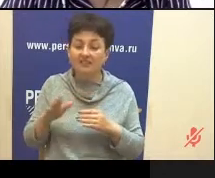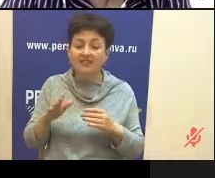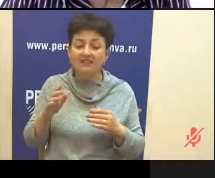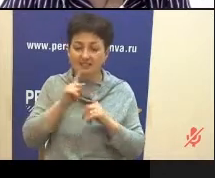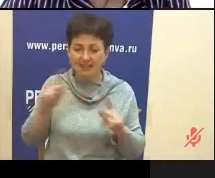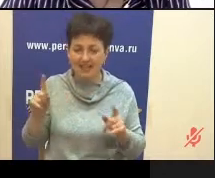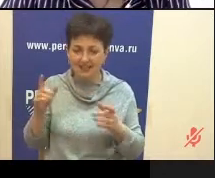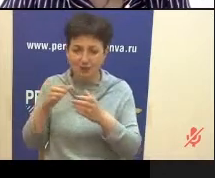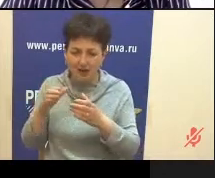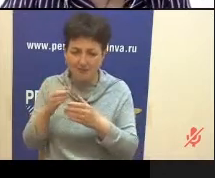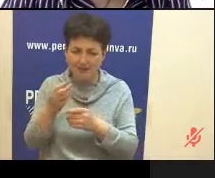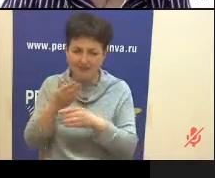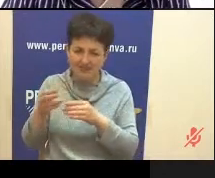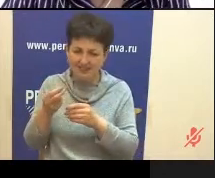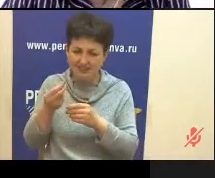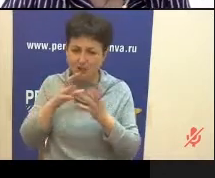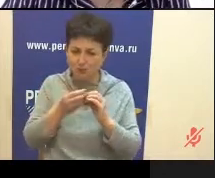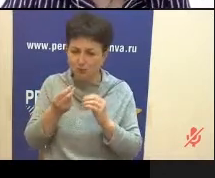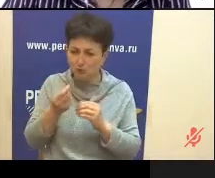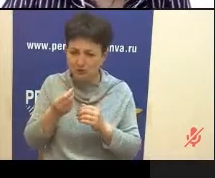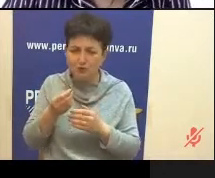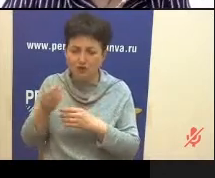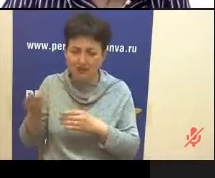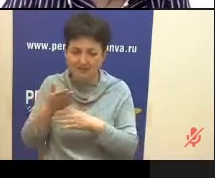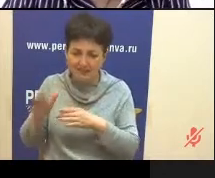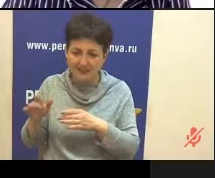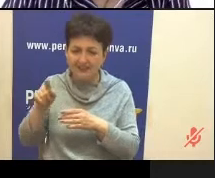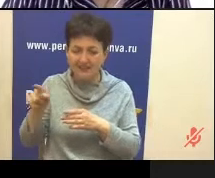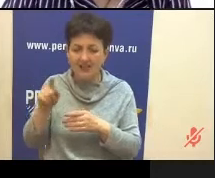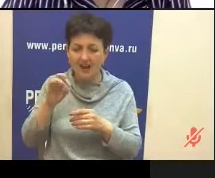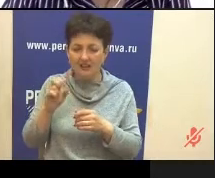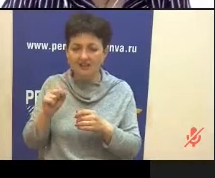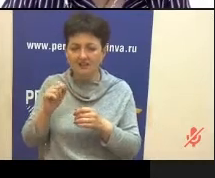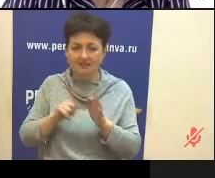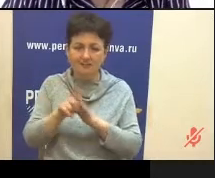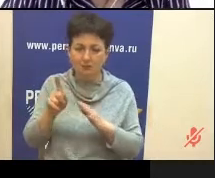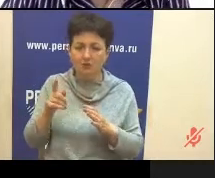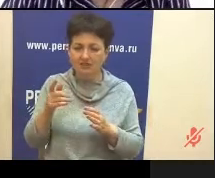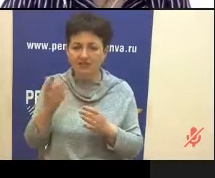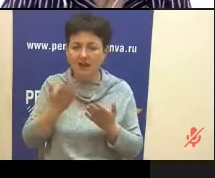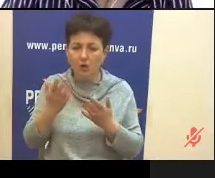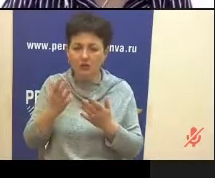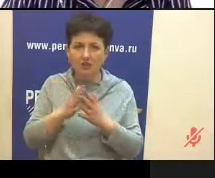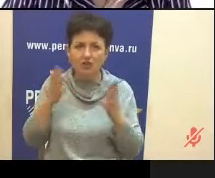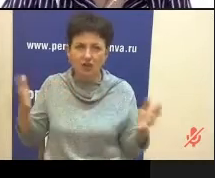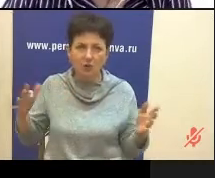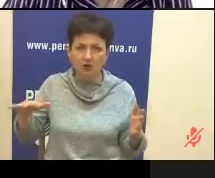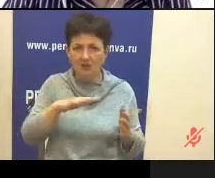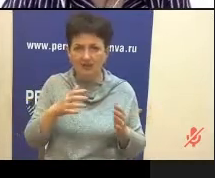взять, выделить креативную команду, заплатить им, выделить сумму из бюджета. И вот они сделали, запустили, и на